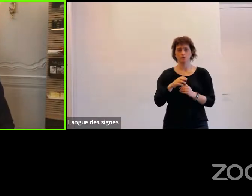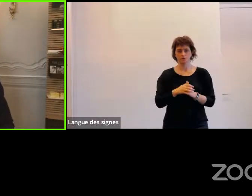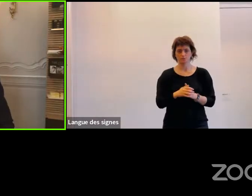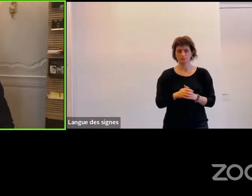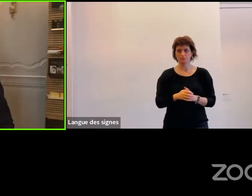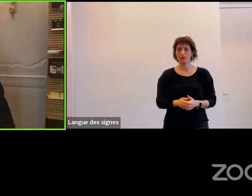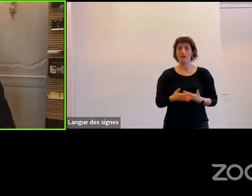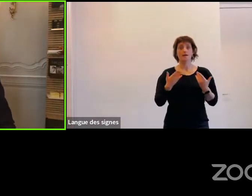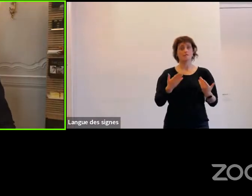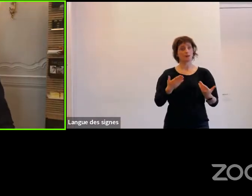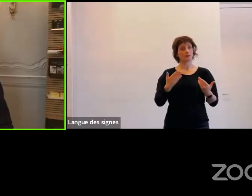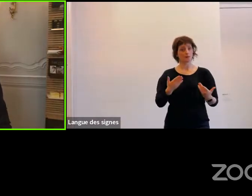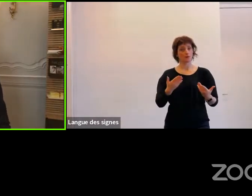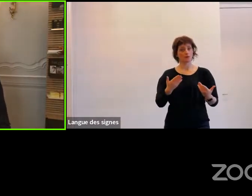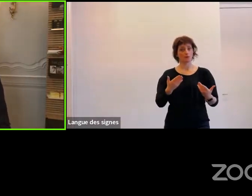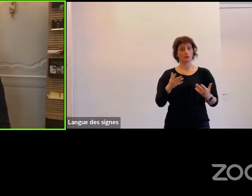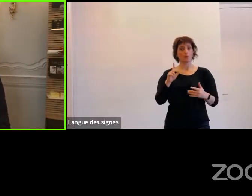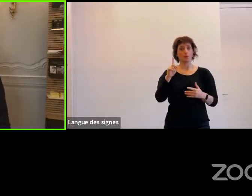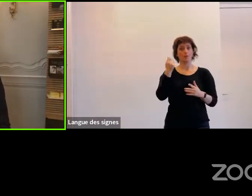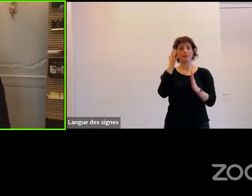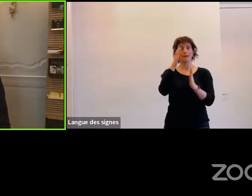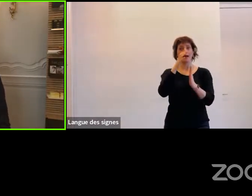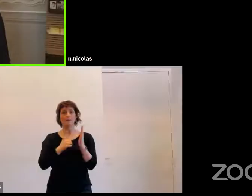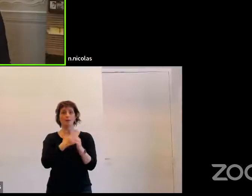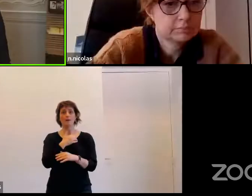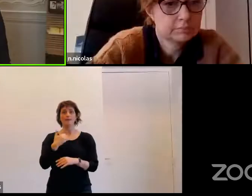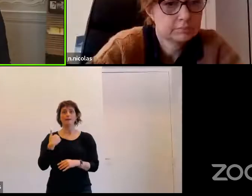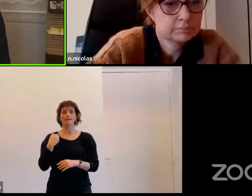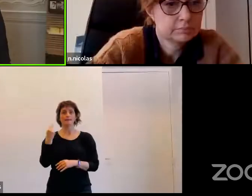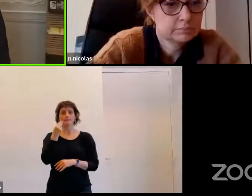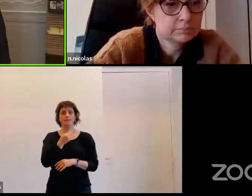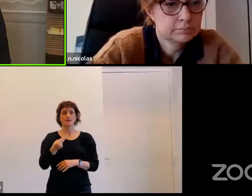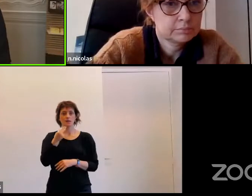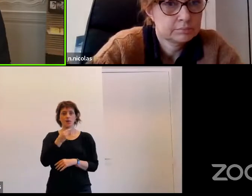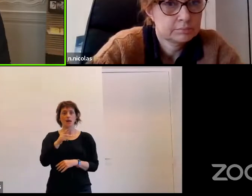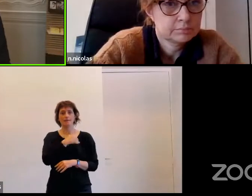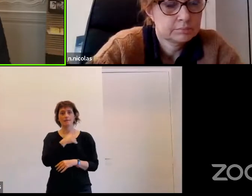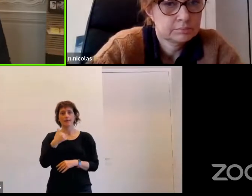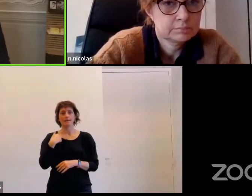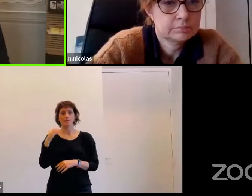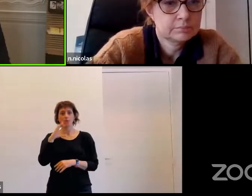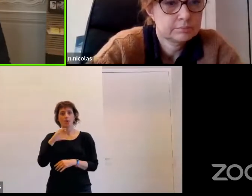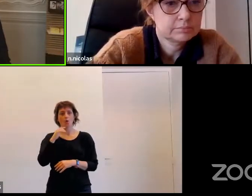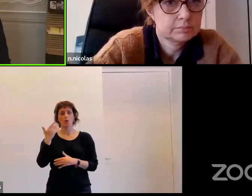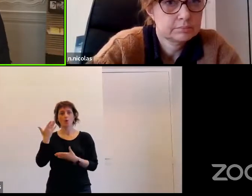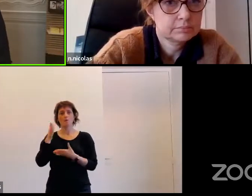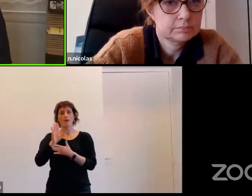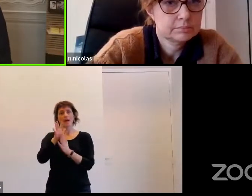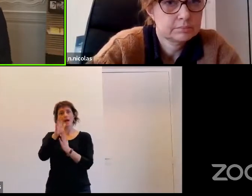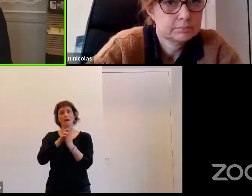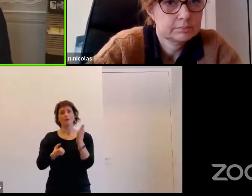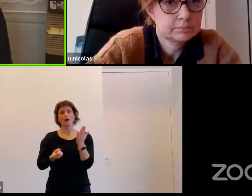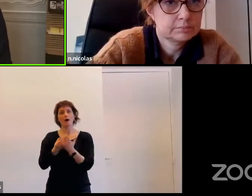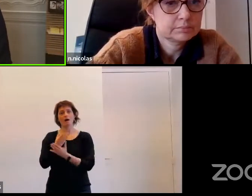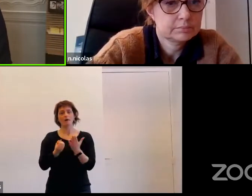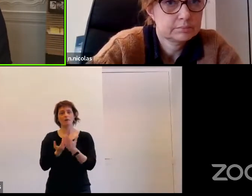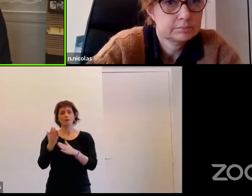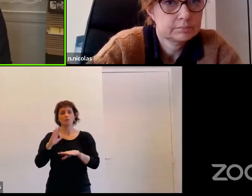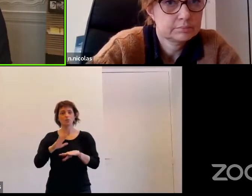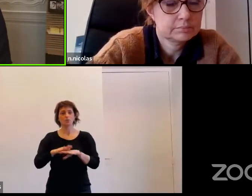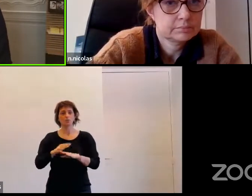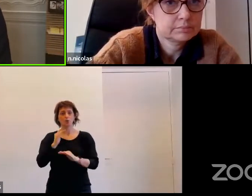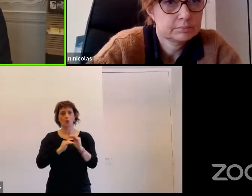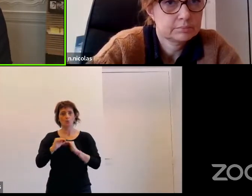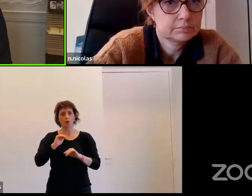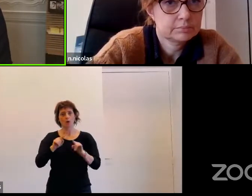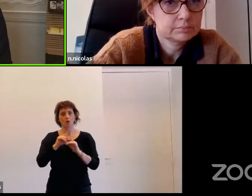pour le premier rapport à Nadège Nicolas et Muriel Colombo qui vont nous faire un rapport d'information sur le plan d'hiver et